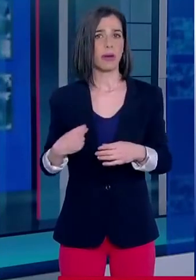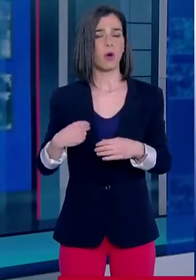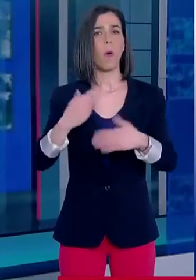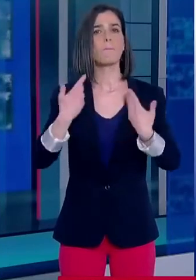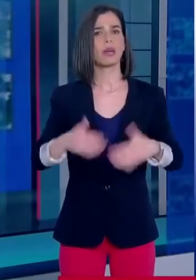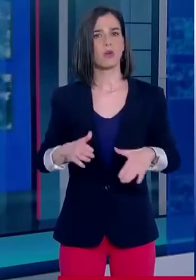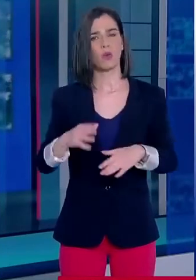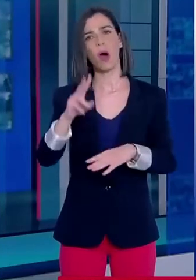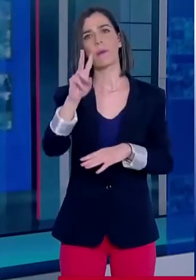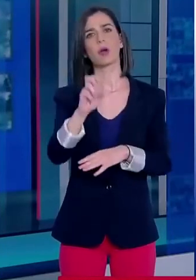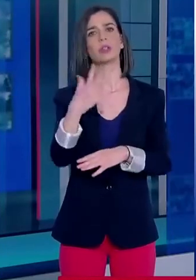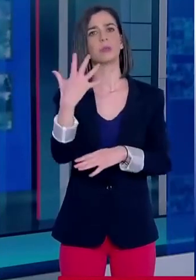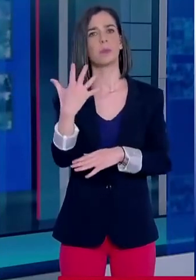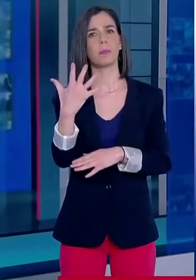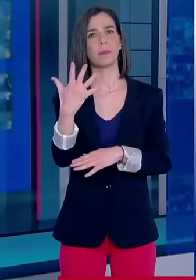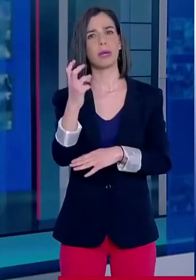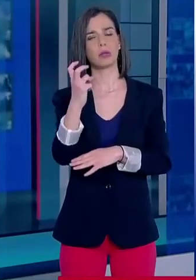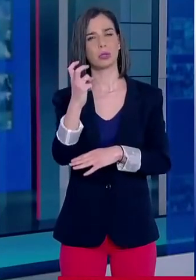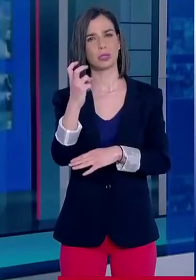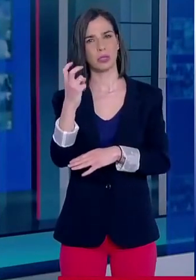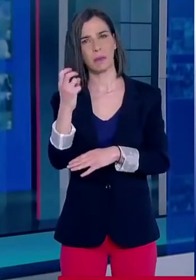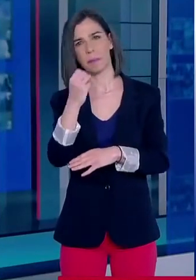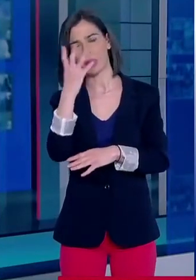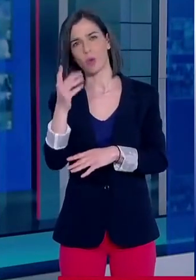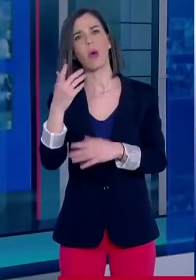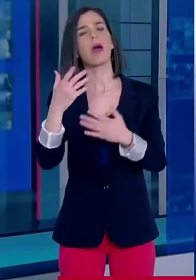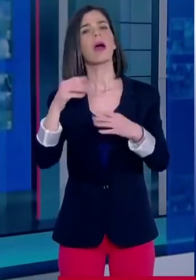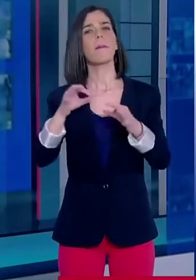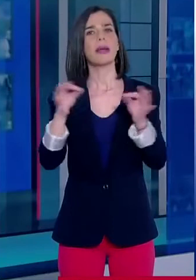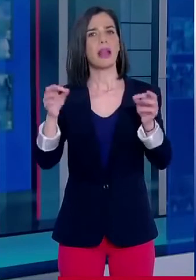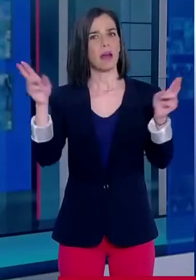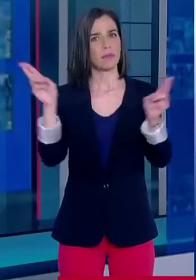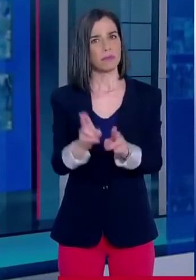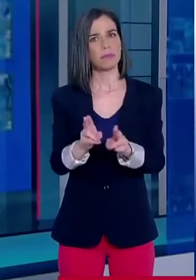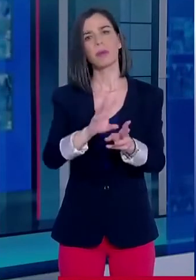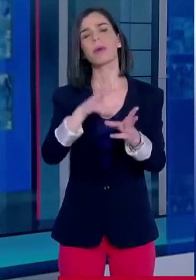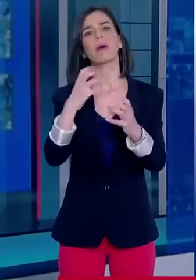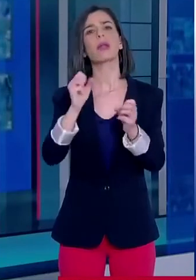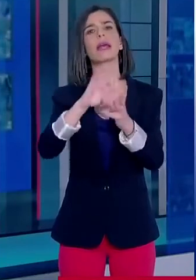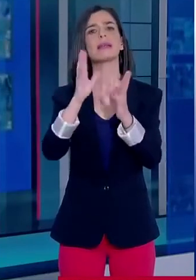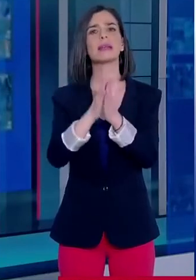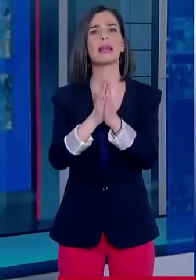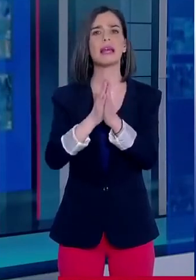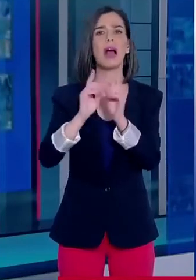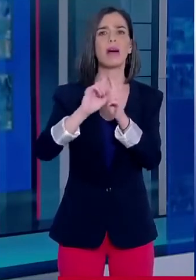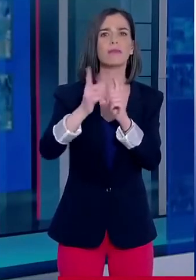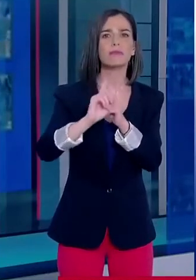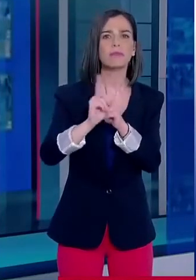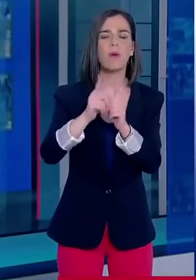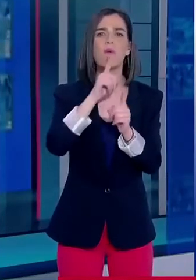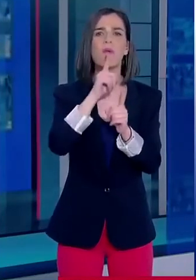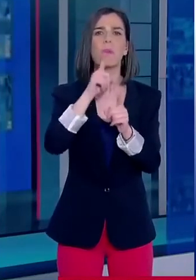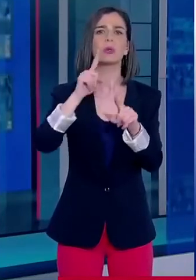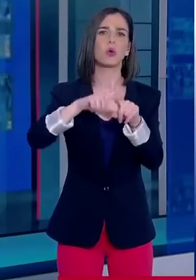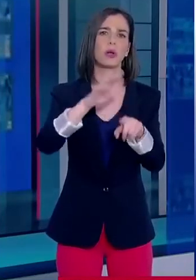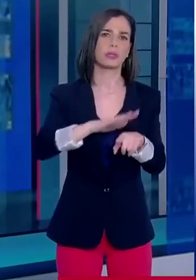28 Πέμπτου έρονται οι περιοριστικοί όροι για το νησί της Μικόνου και θα ισχύσουν οι γενικοί περιοριστικοί όροι μετακίνησης που ισχύουν σε